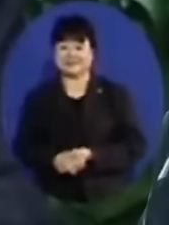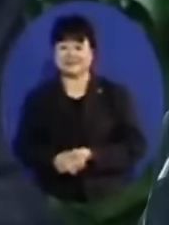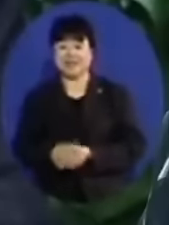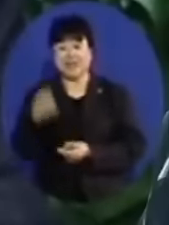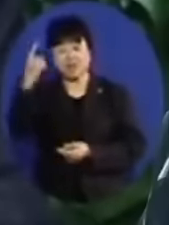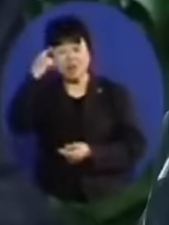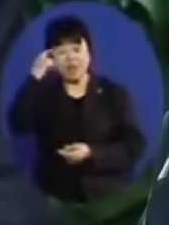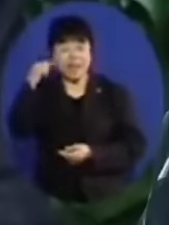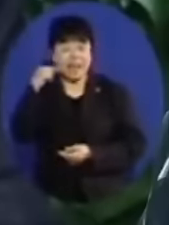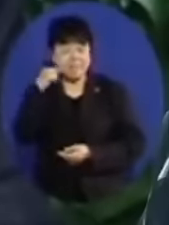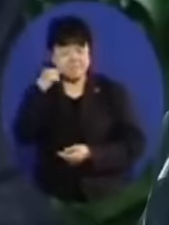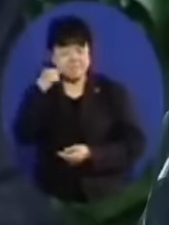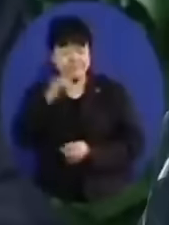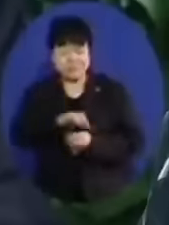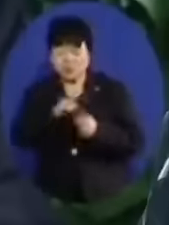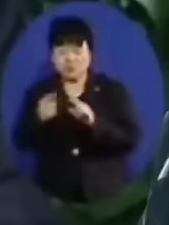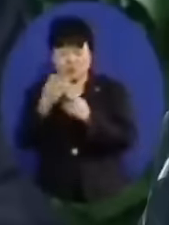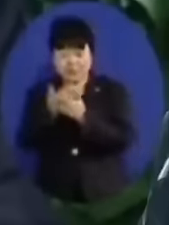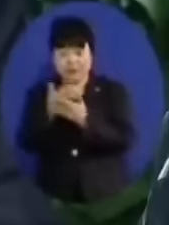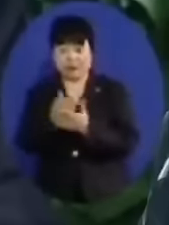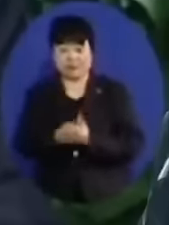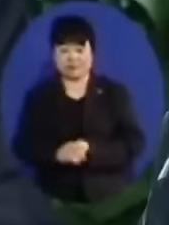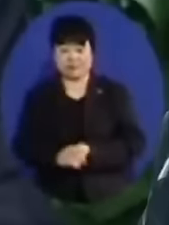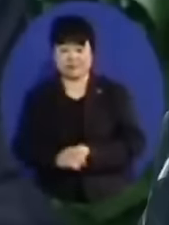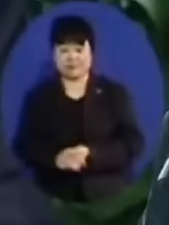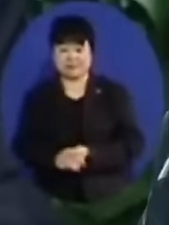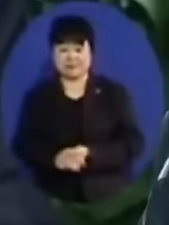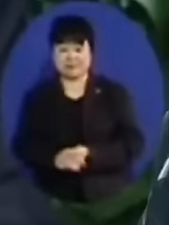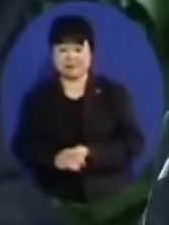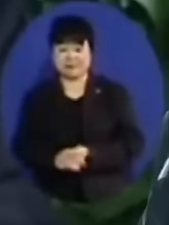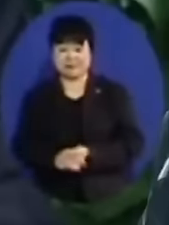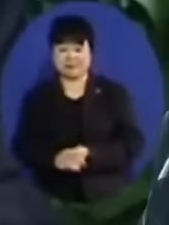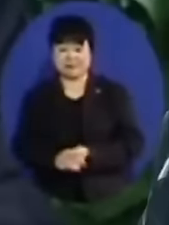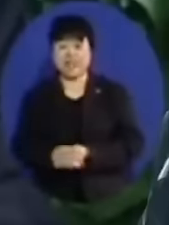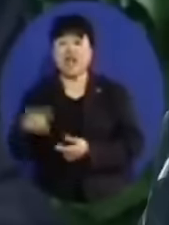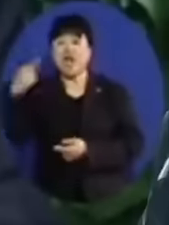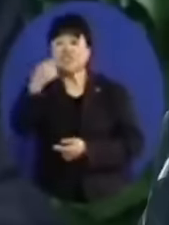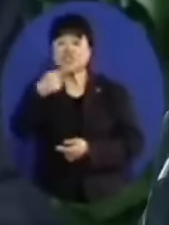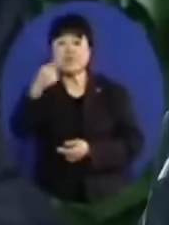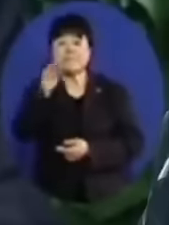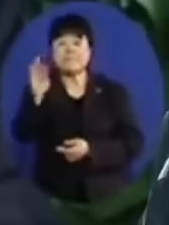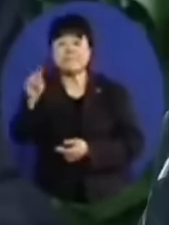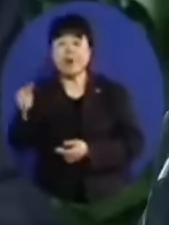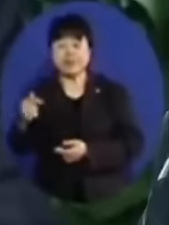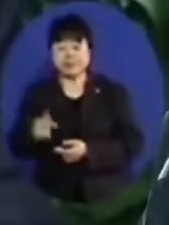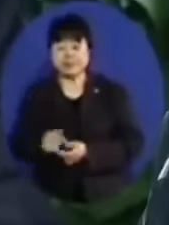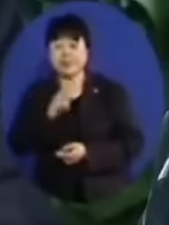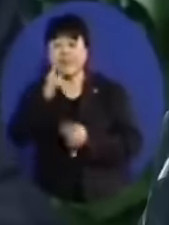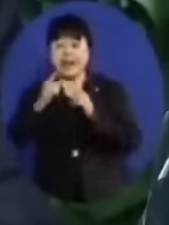뇌하수체 암을 호체 주옵소서 하는 말을 1000번을